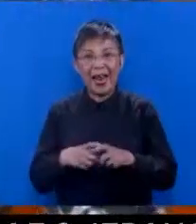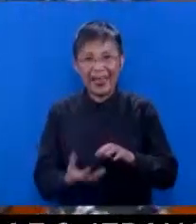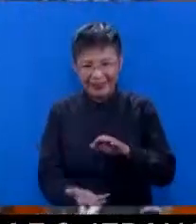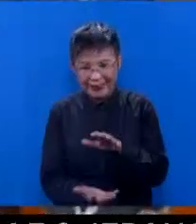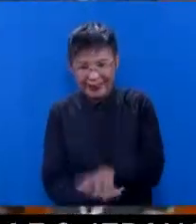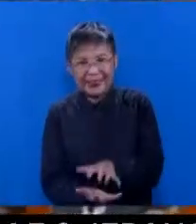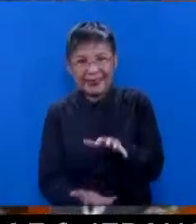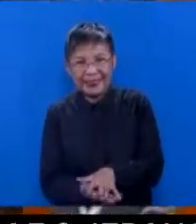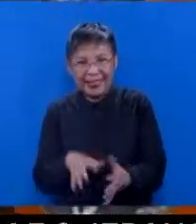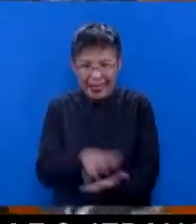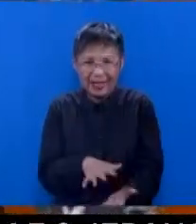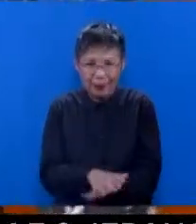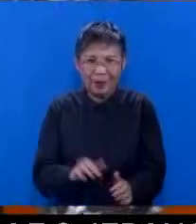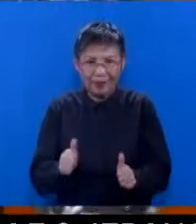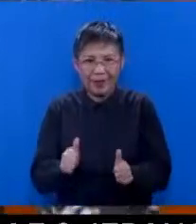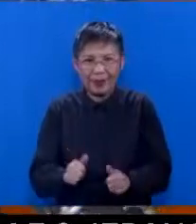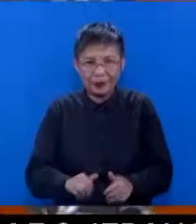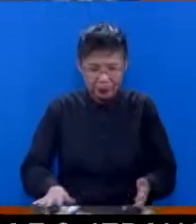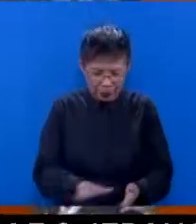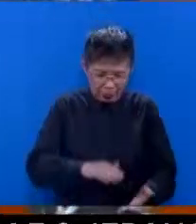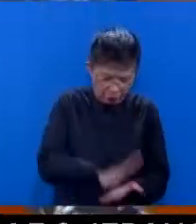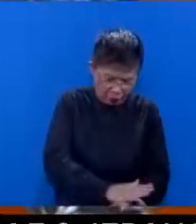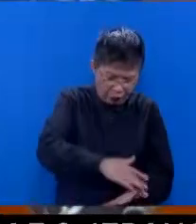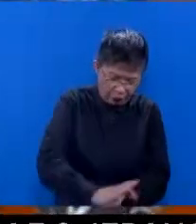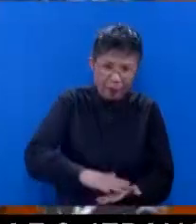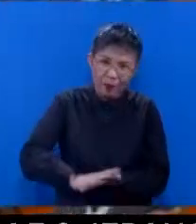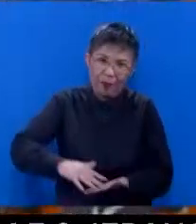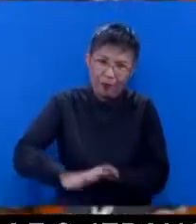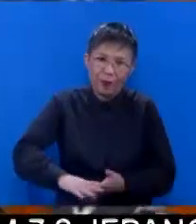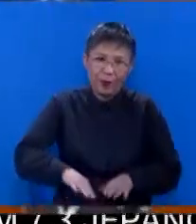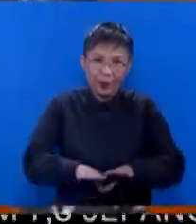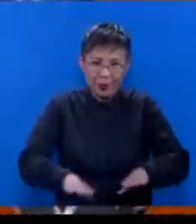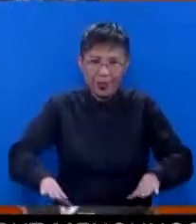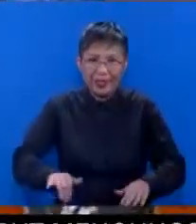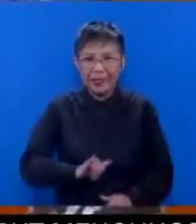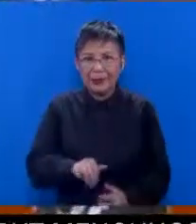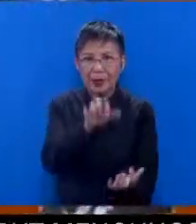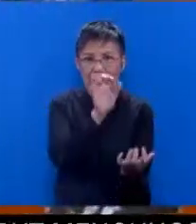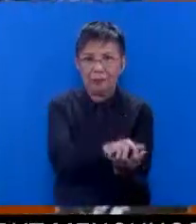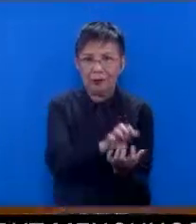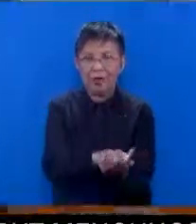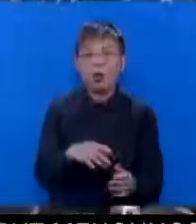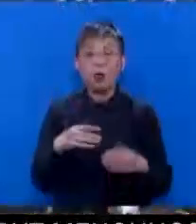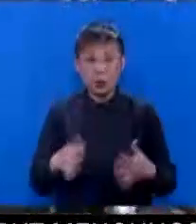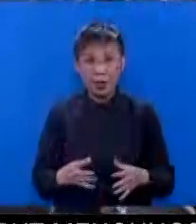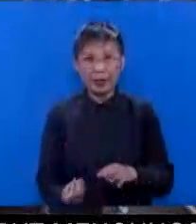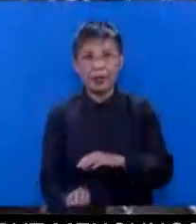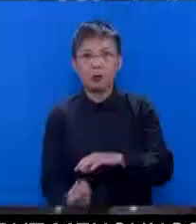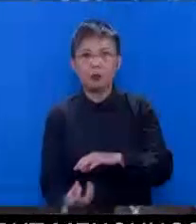lagi dari adonannya. Ini harus diratain juga supaya nanti jadinya bagus ya pas direbus ya mas ya.